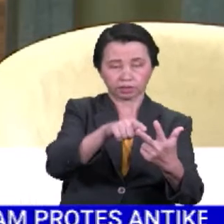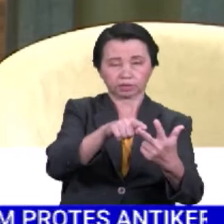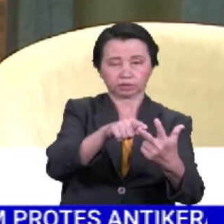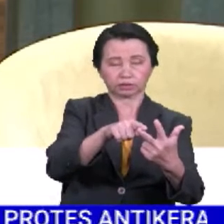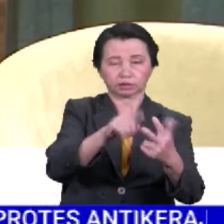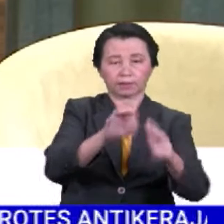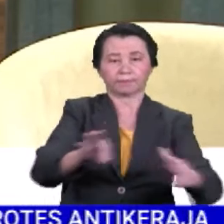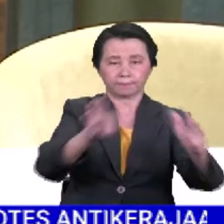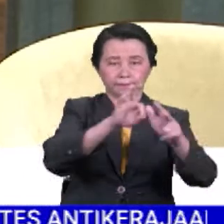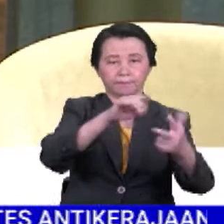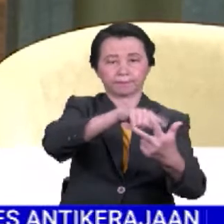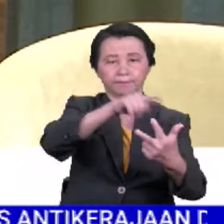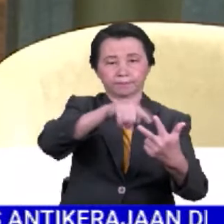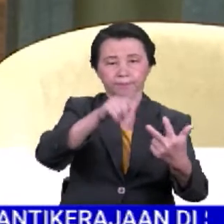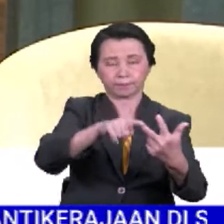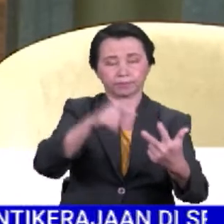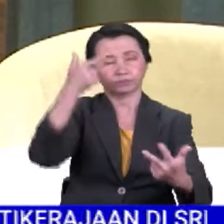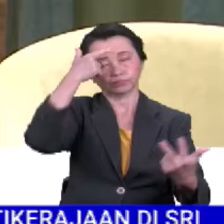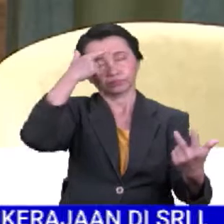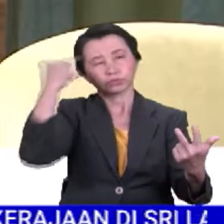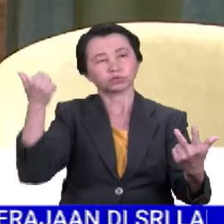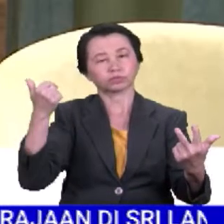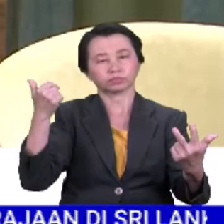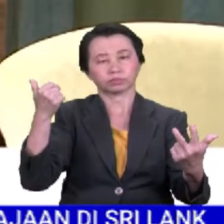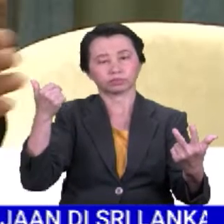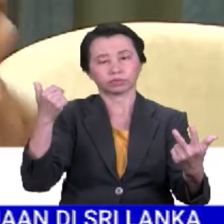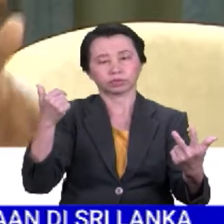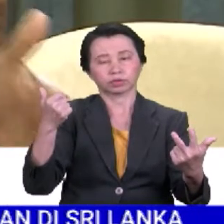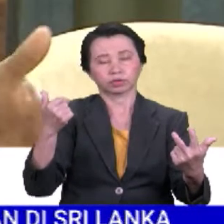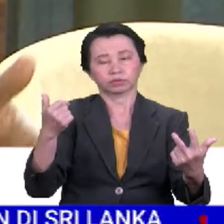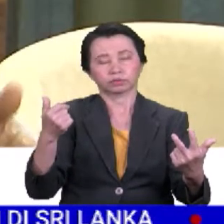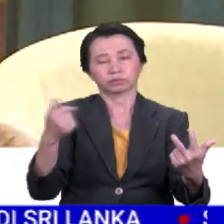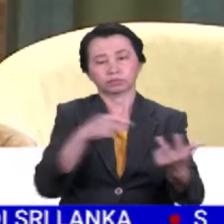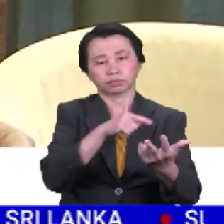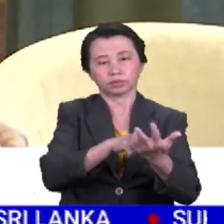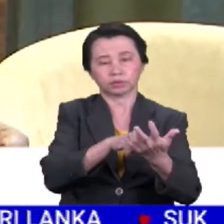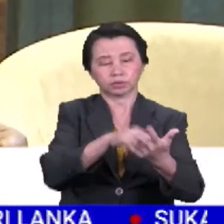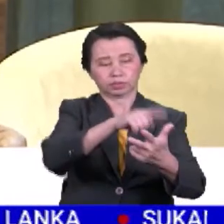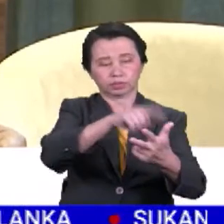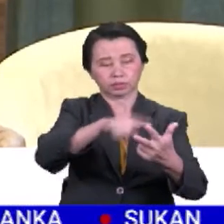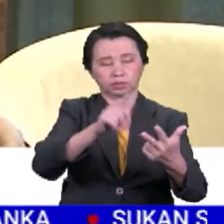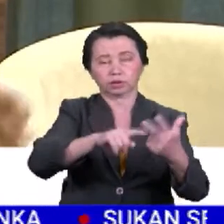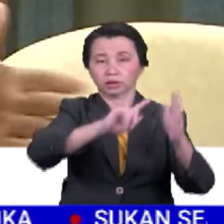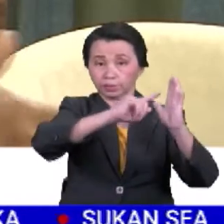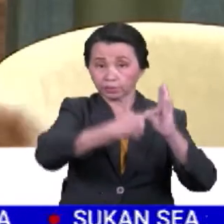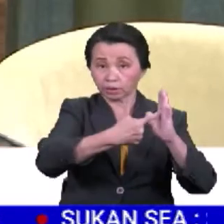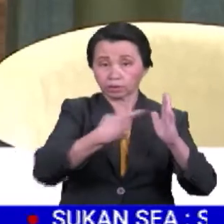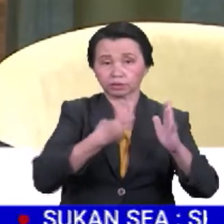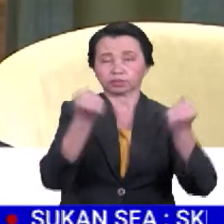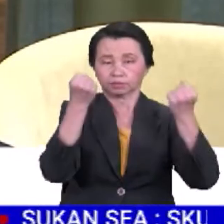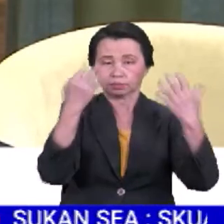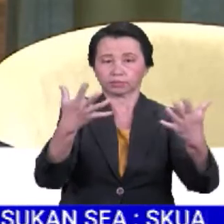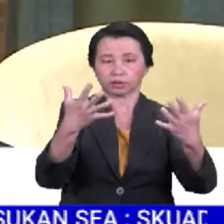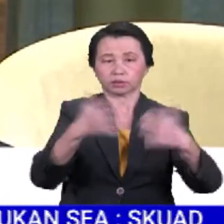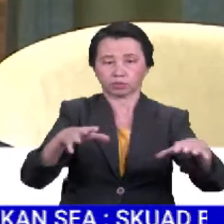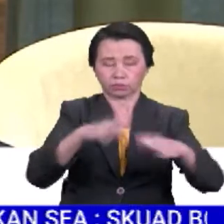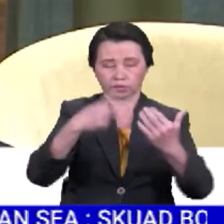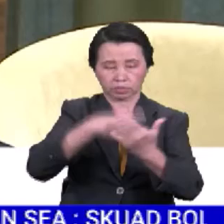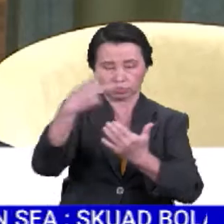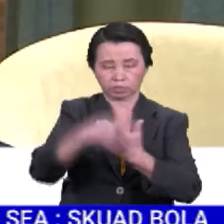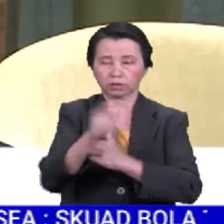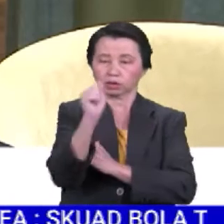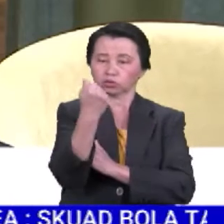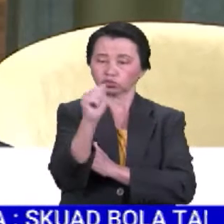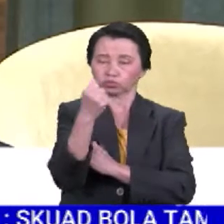Jadi disebabkan education ni adalah pilar yang mula-mula dan kita telah banyak melakukan program selama